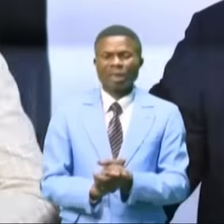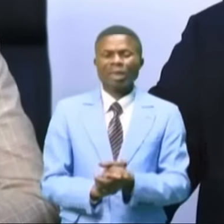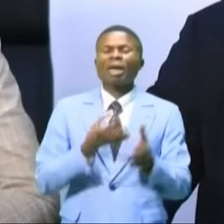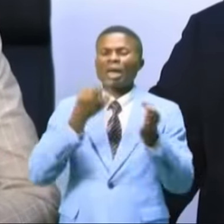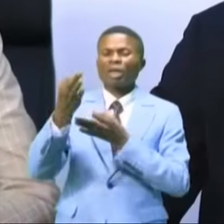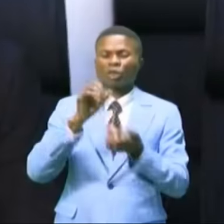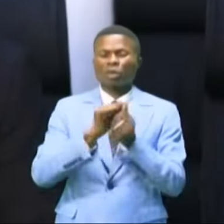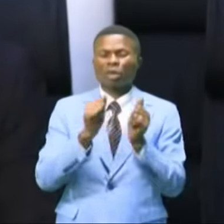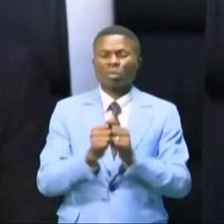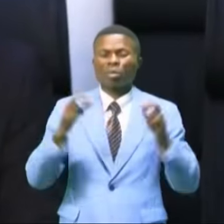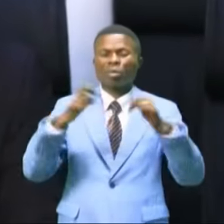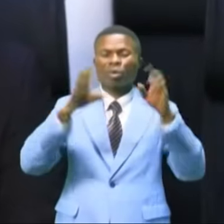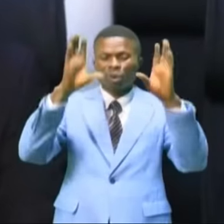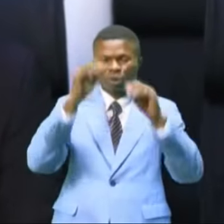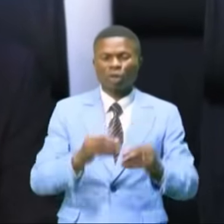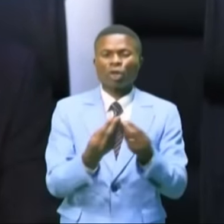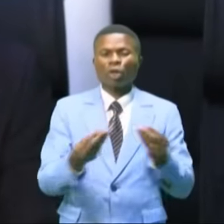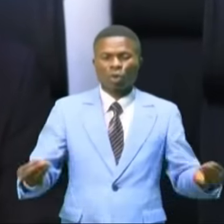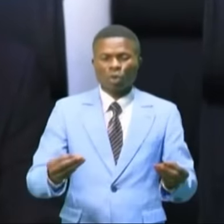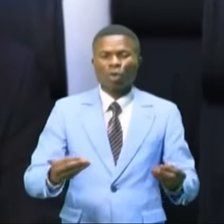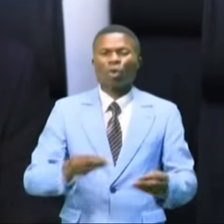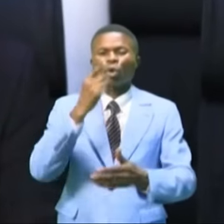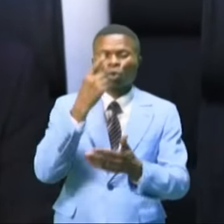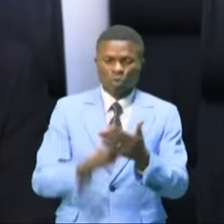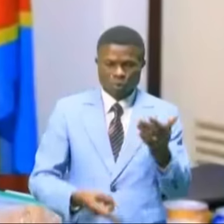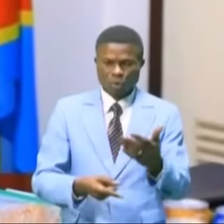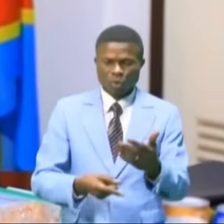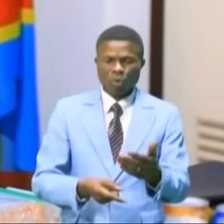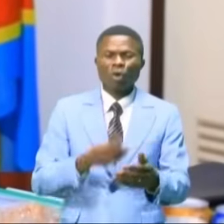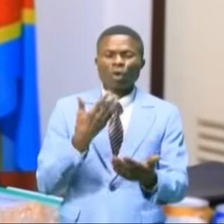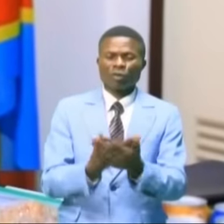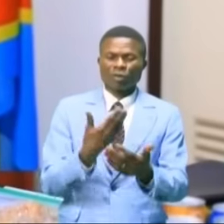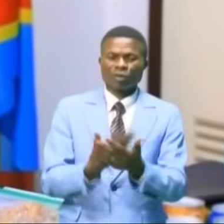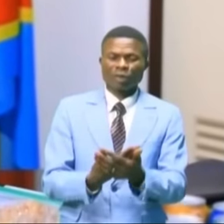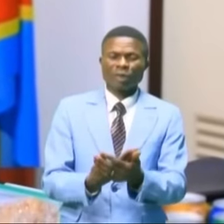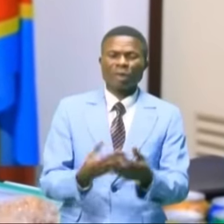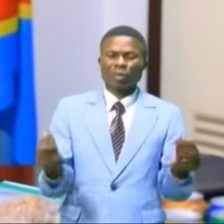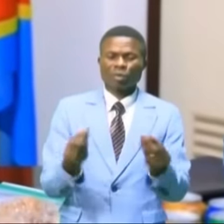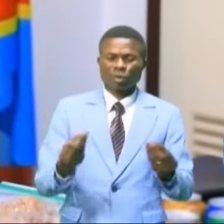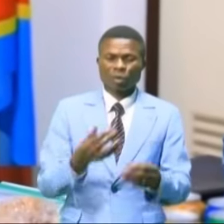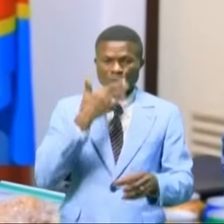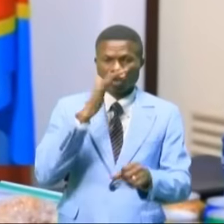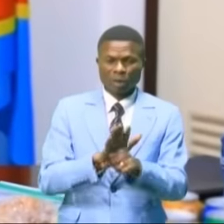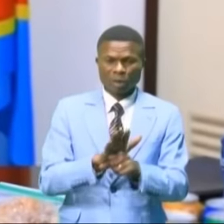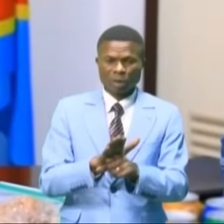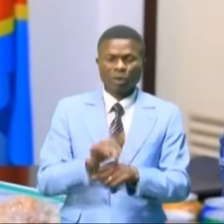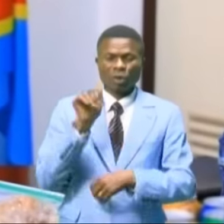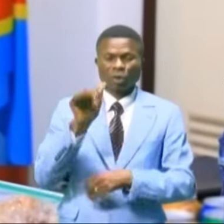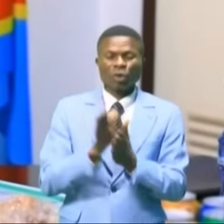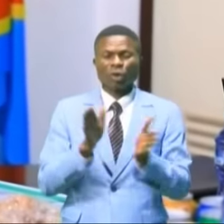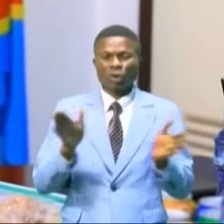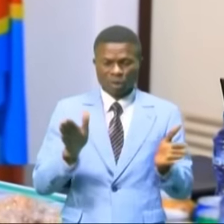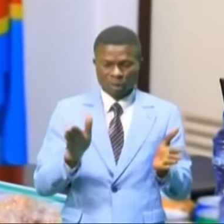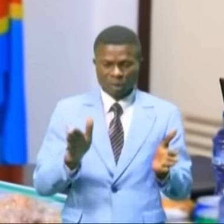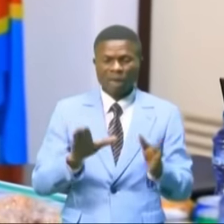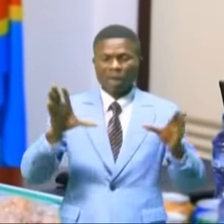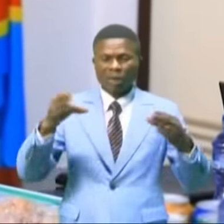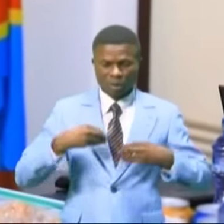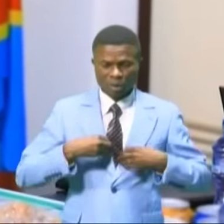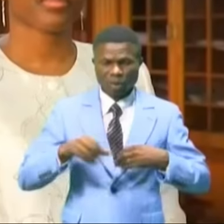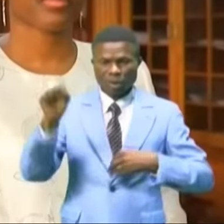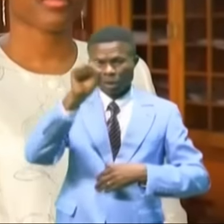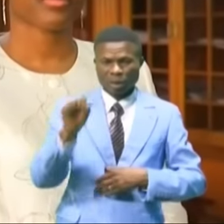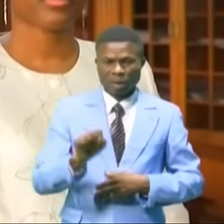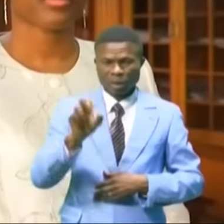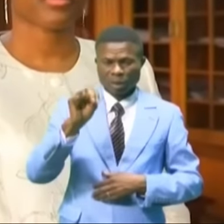communiquer ces délestages et les solutions à court, moyen et long terme pour les éviter. Rassurant, le DG Fabrice Moussindé a affirmé que la SNEL